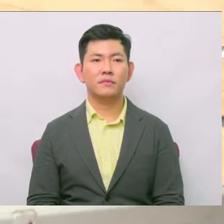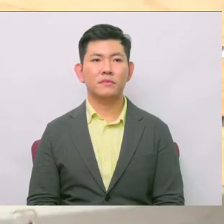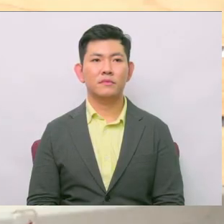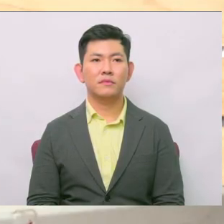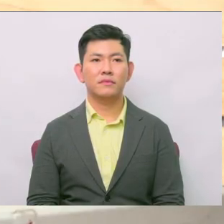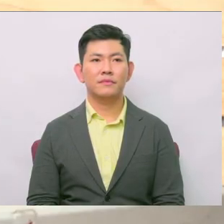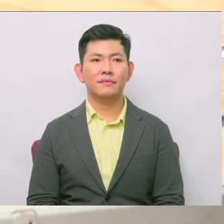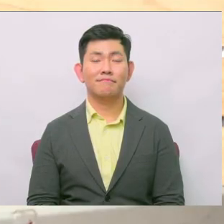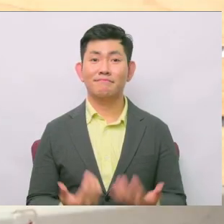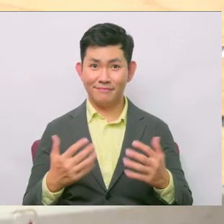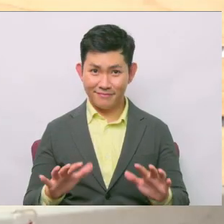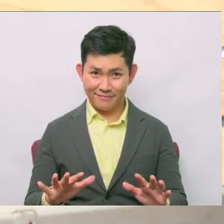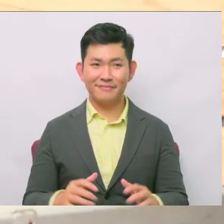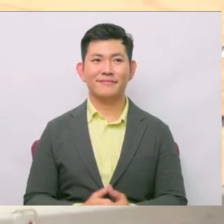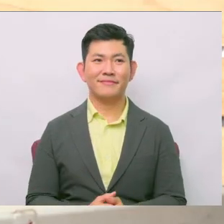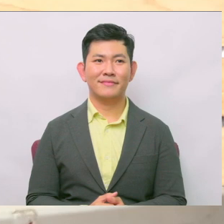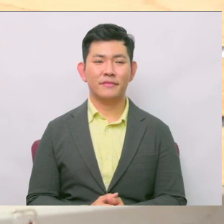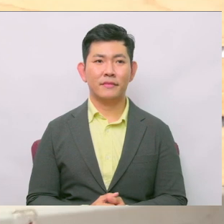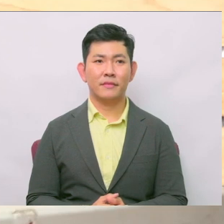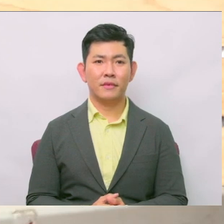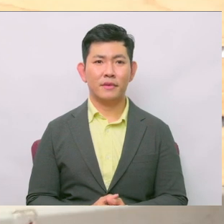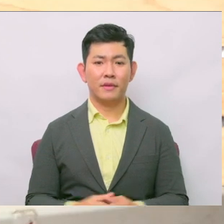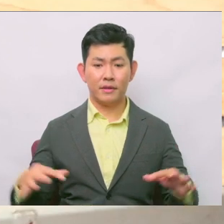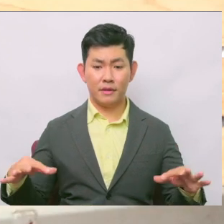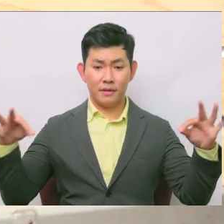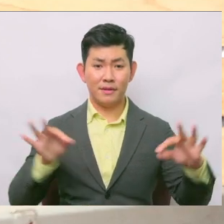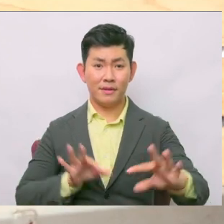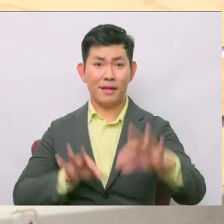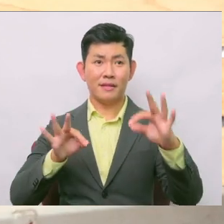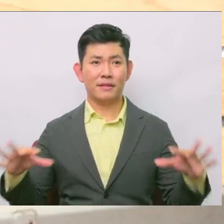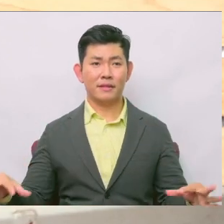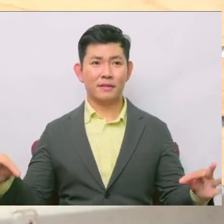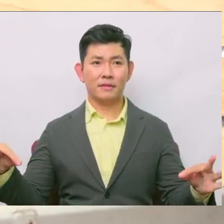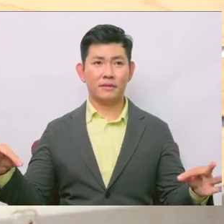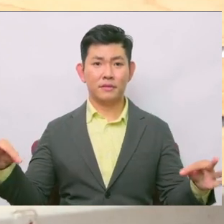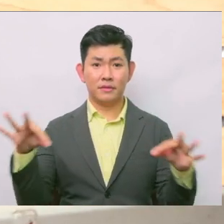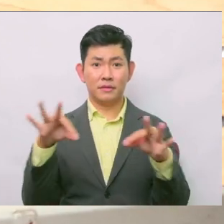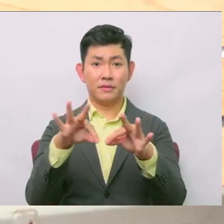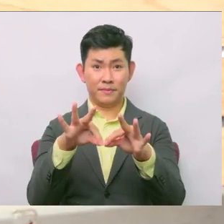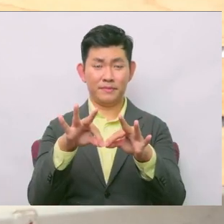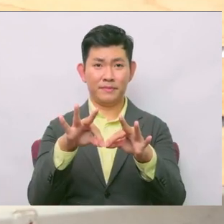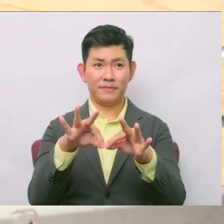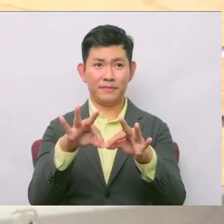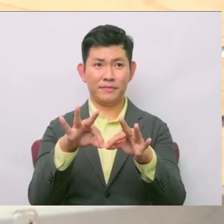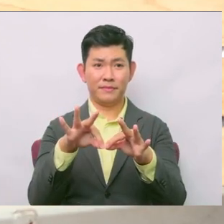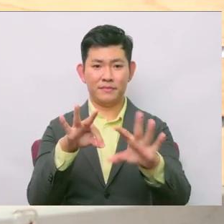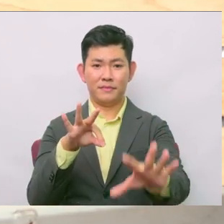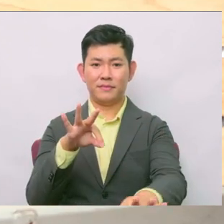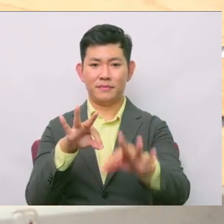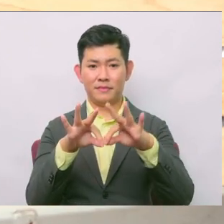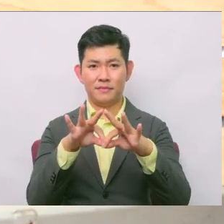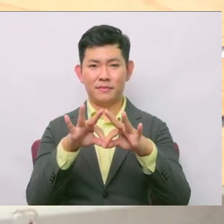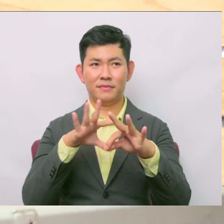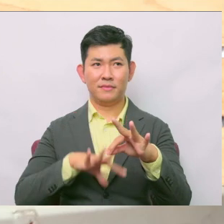คะเราก็จับชายนะคะ ใช ่จับชายเข้าหากันค่ะ จับชายผ้านะ